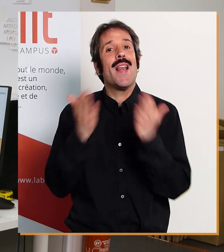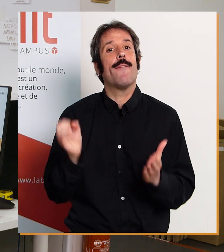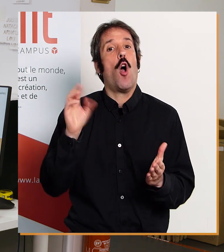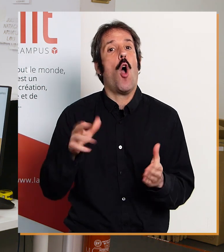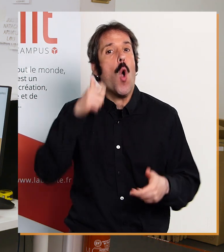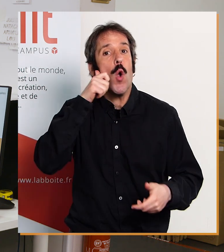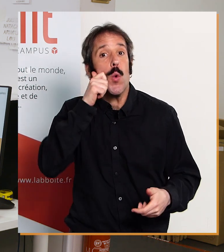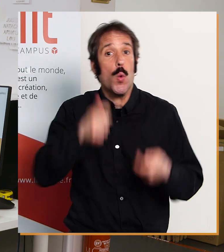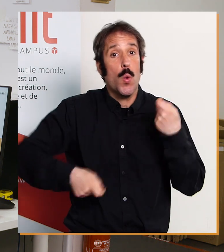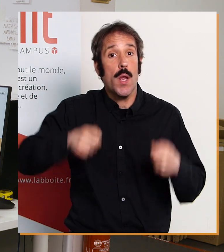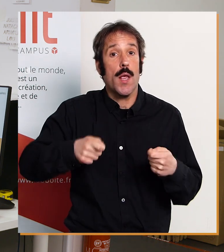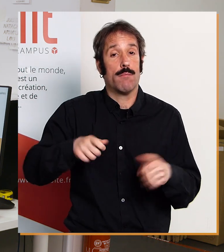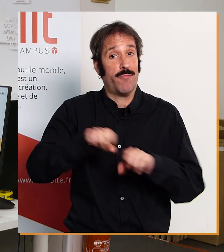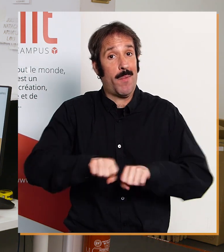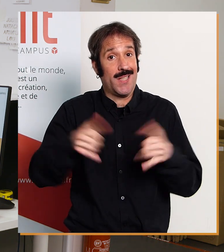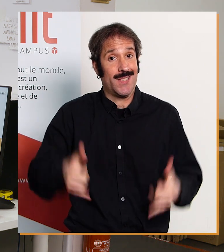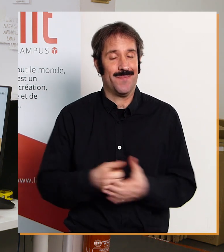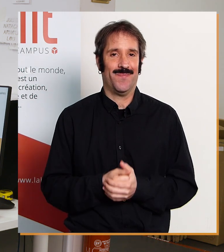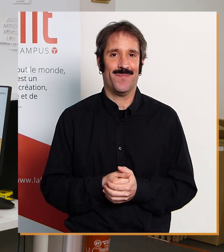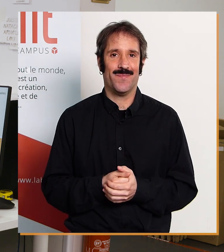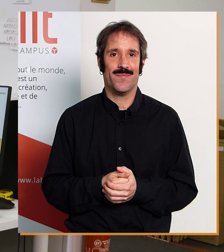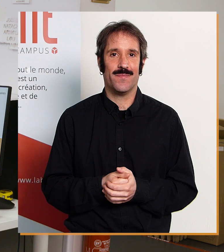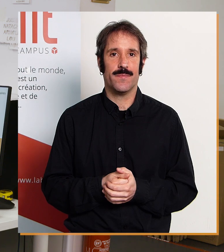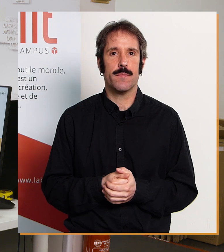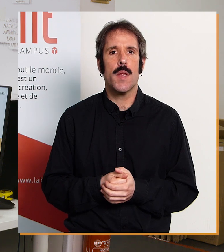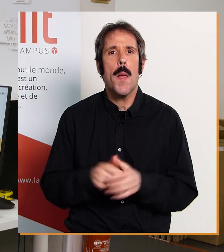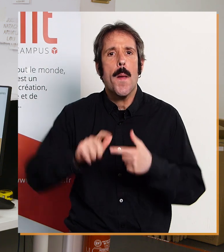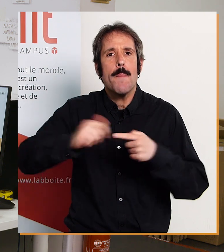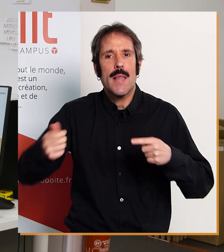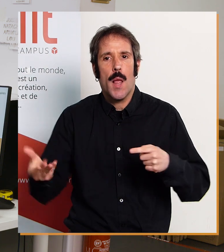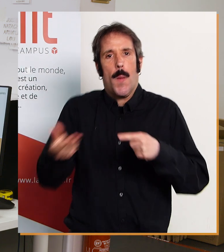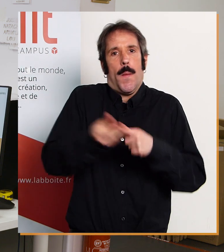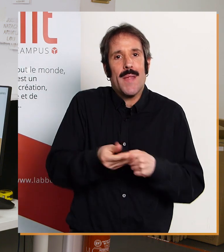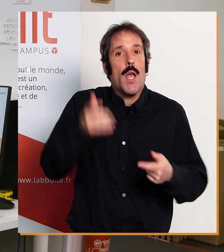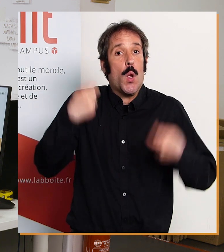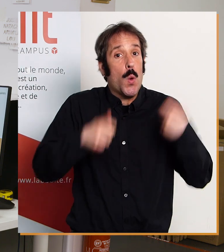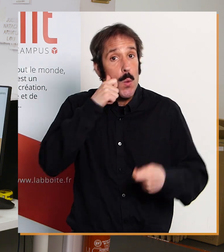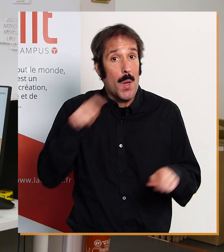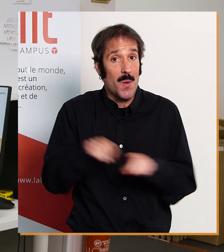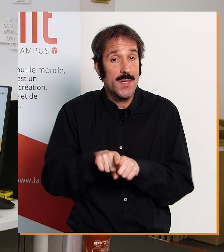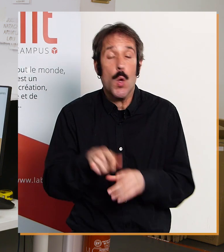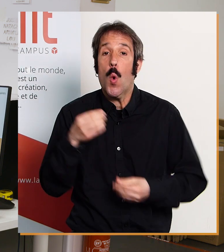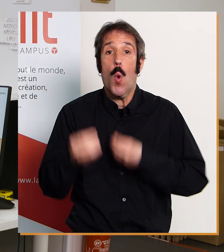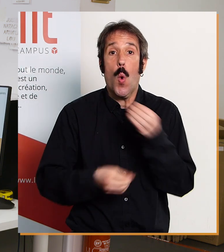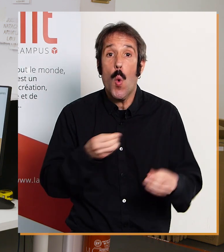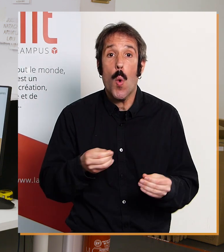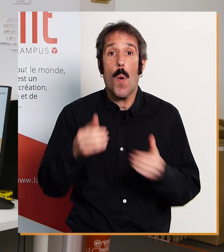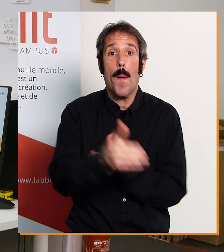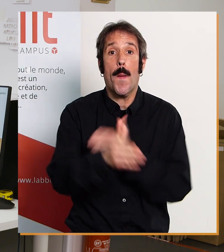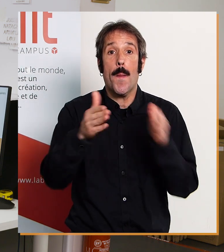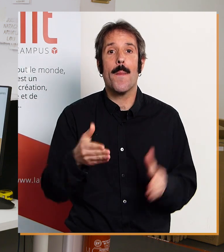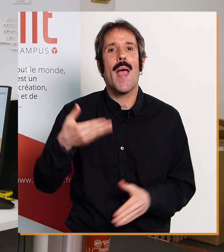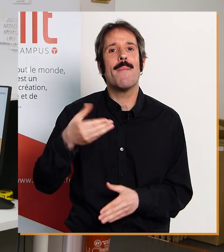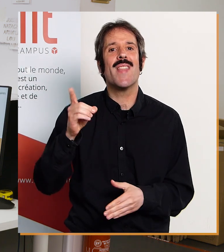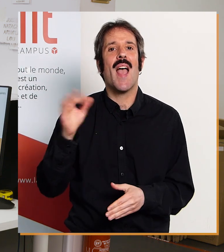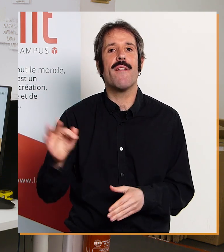d'or qui est en cuir qui a été réalisé par un de nos adhérents, ce porte-mine en cuir également, ou alors une structure sur du